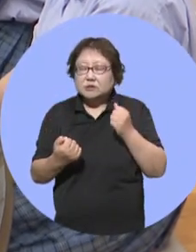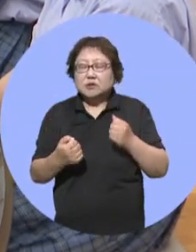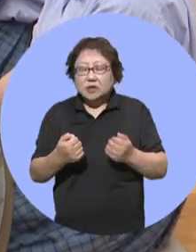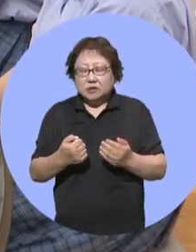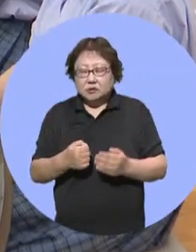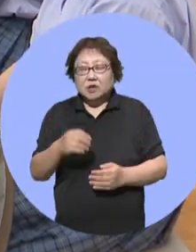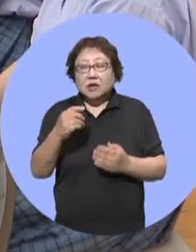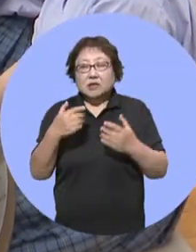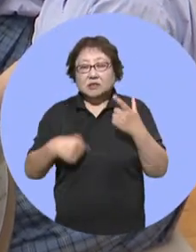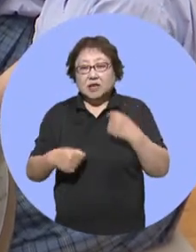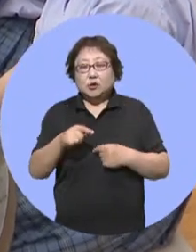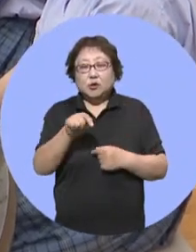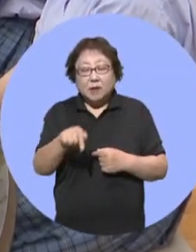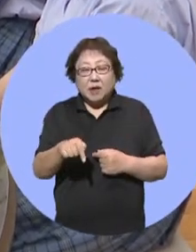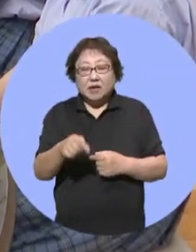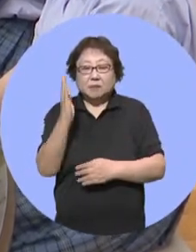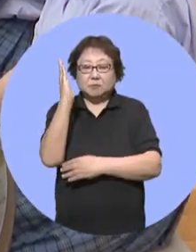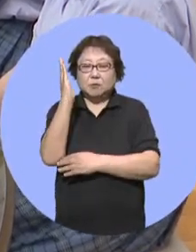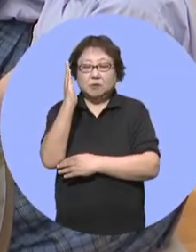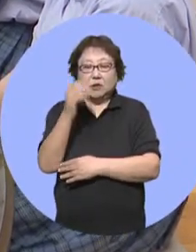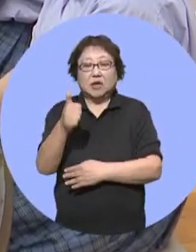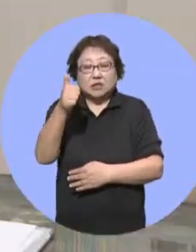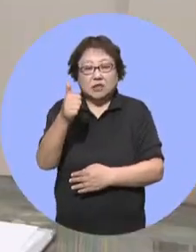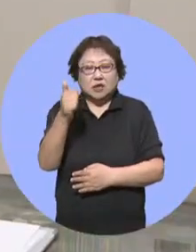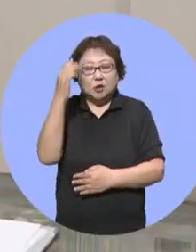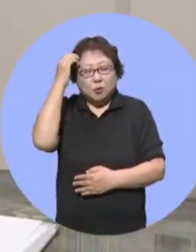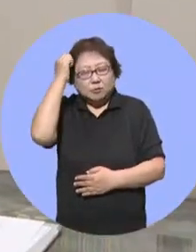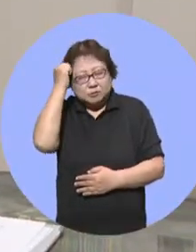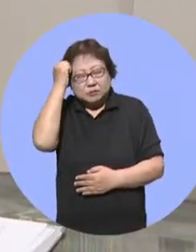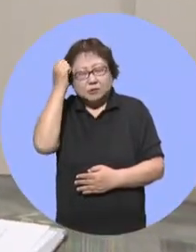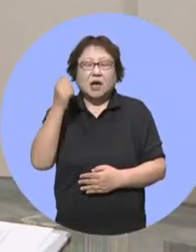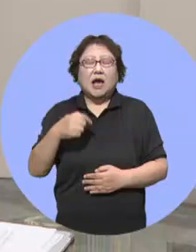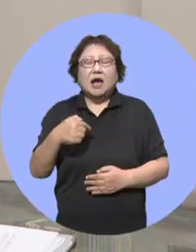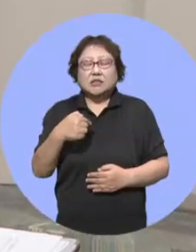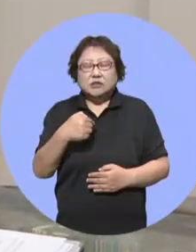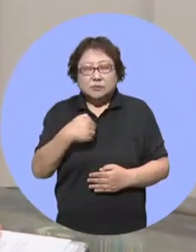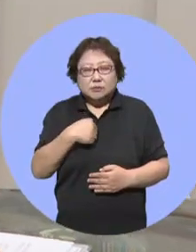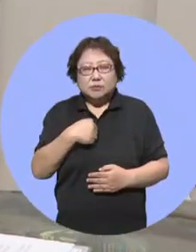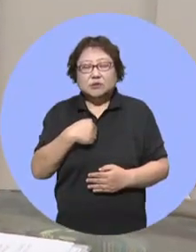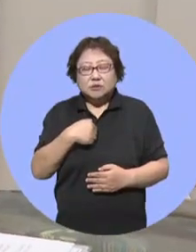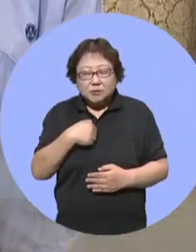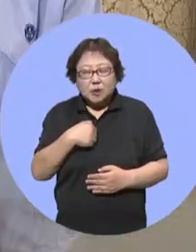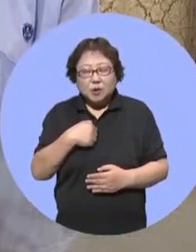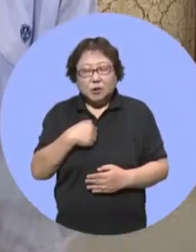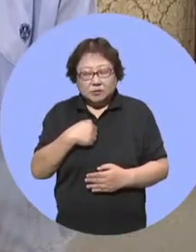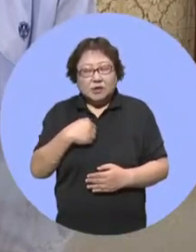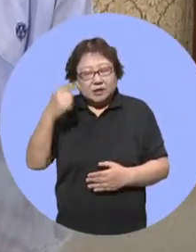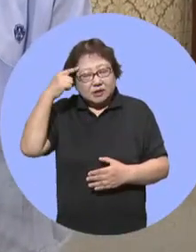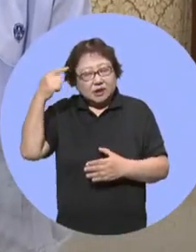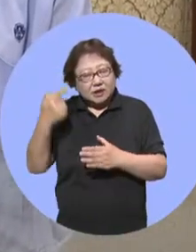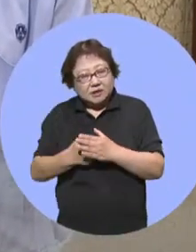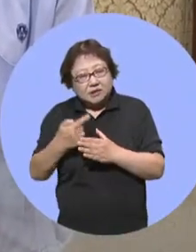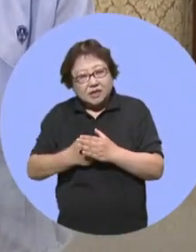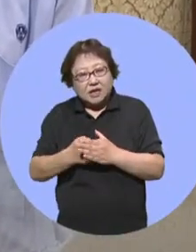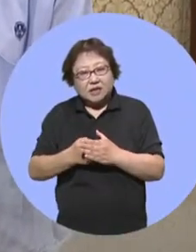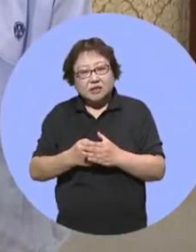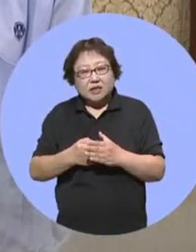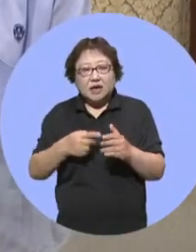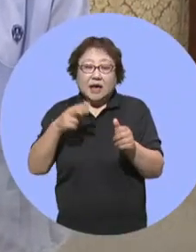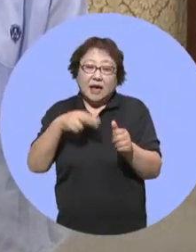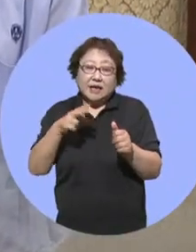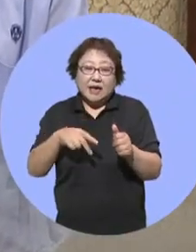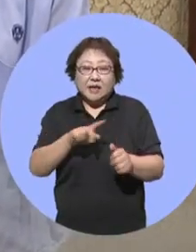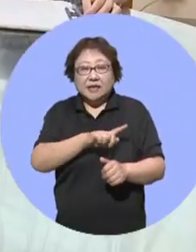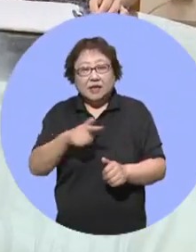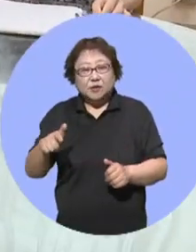しているのは男性だって思ってしまったり、その自分自身にも無意識な偏見や思い込みがあるってことに気づかされ